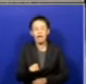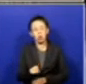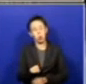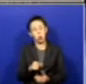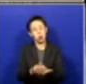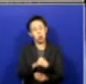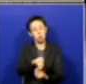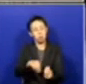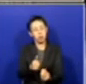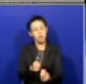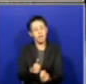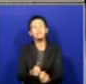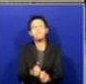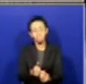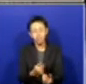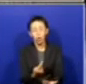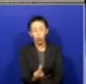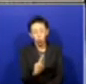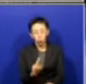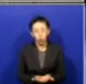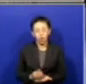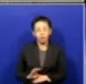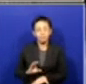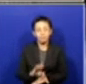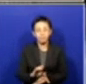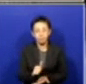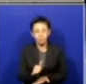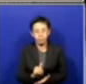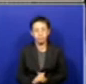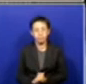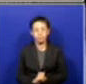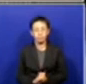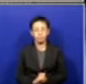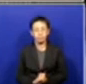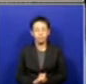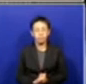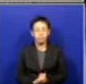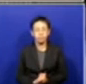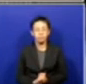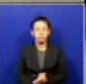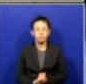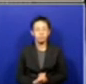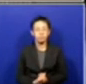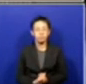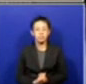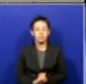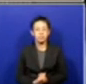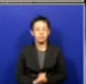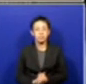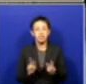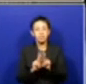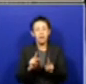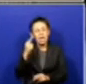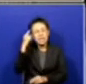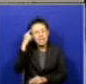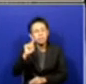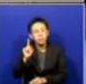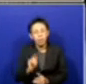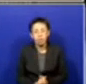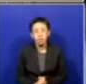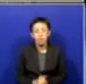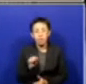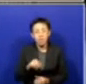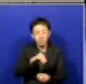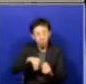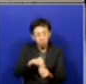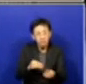ดนี้เพราะฉะนั้นคุณสมบัติเหล่านี้กรรมการต้องบอกว่าเอาสมองที่ไหนมาคิดคะว่านี่คือผู้ประกอบ